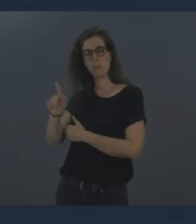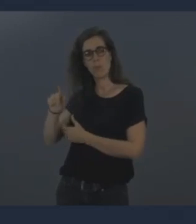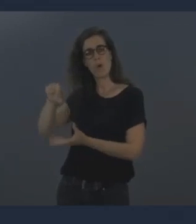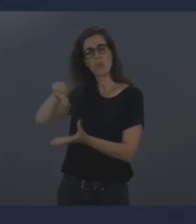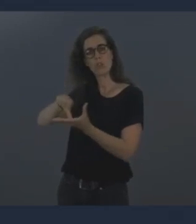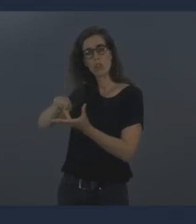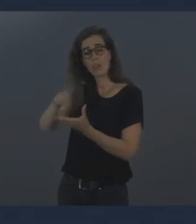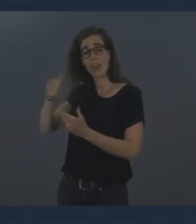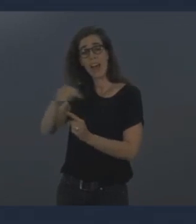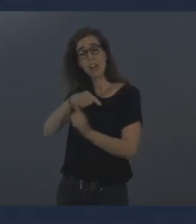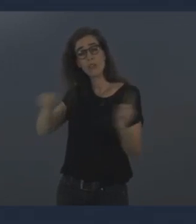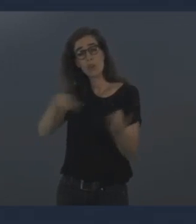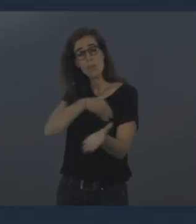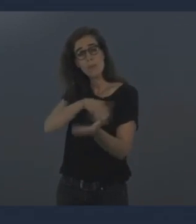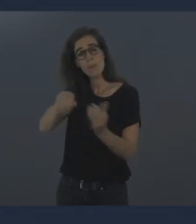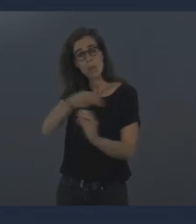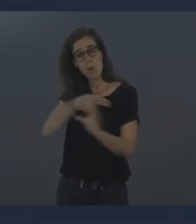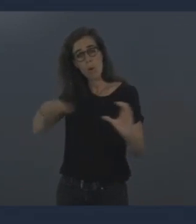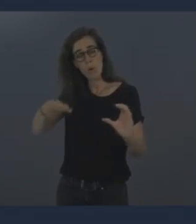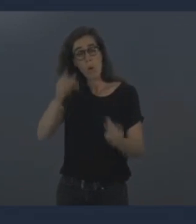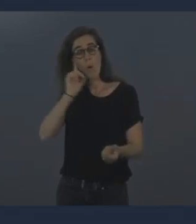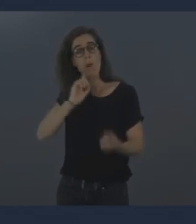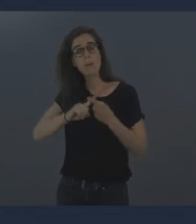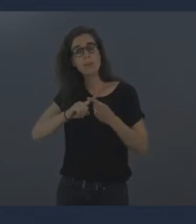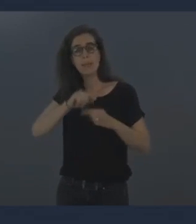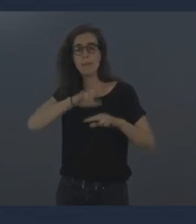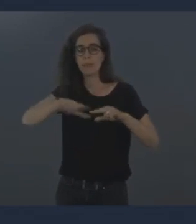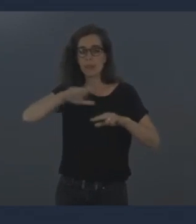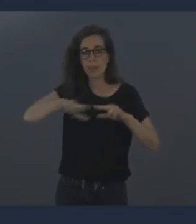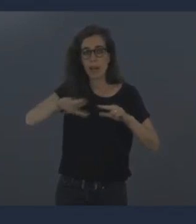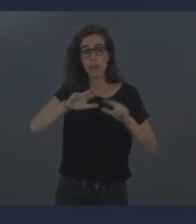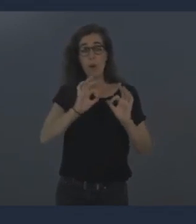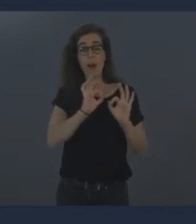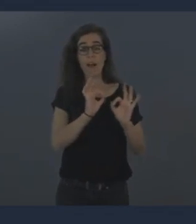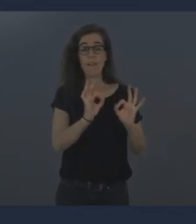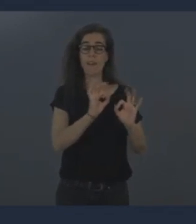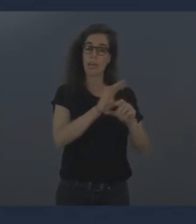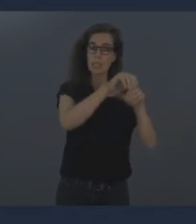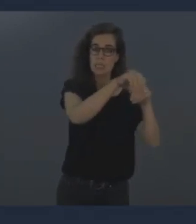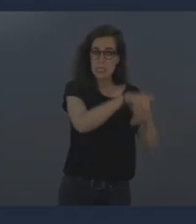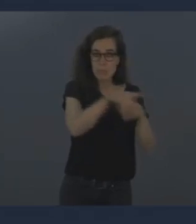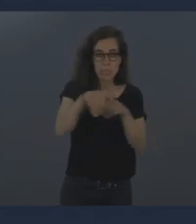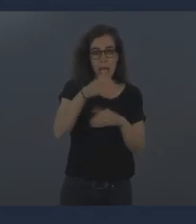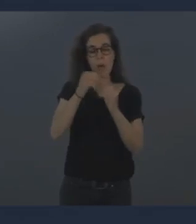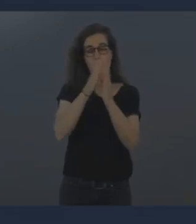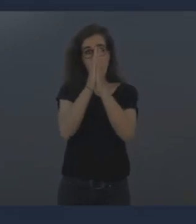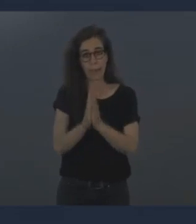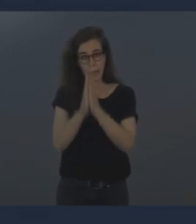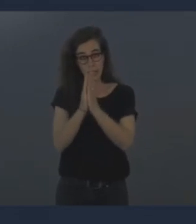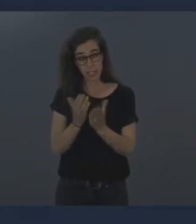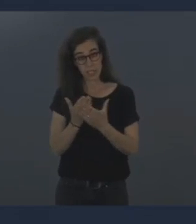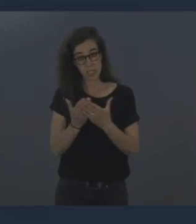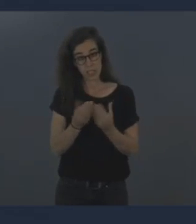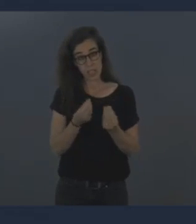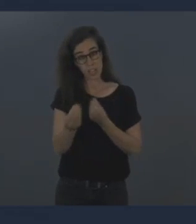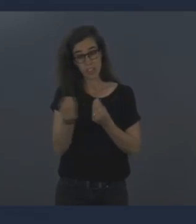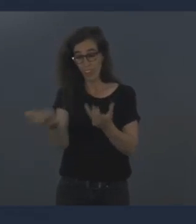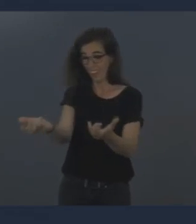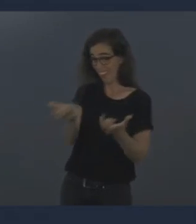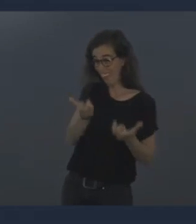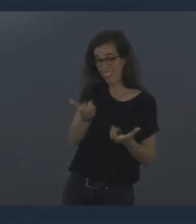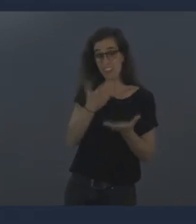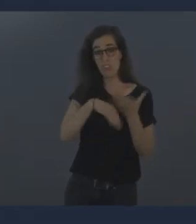pour des travaux sur des cimetières et des églises. Mais qui peut croire que cela va permettre de soutenir l'attractivité des